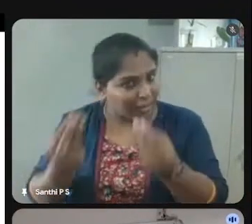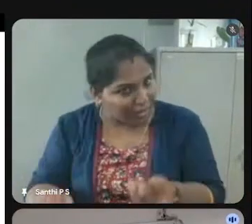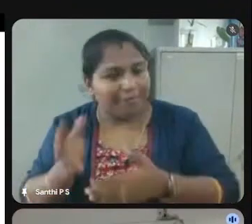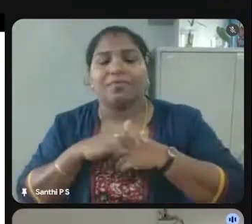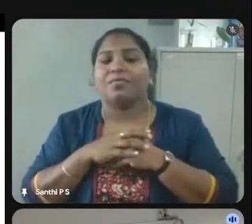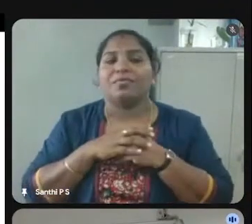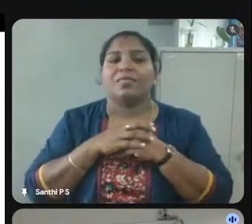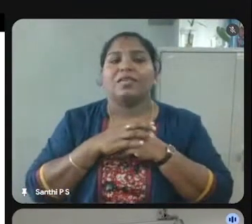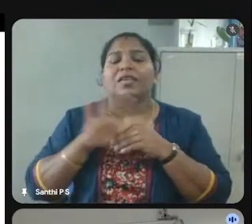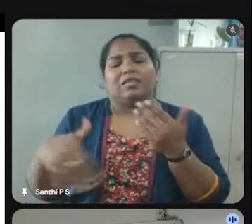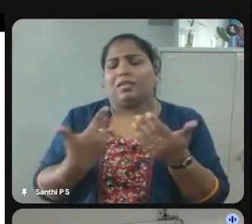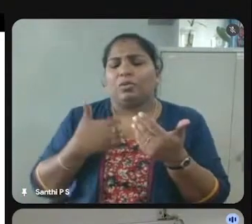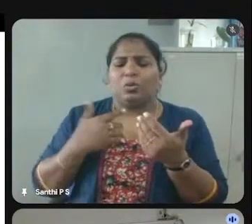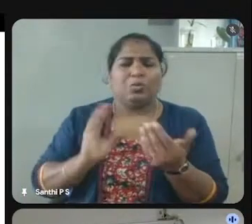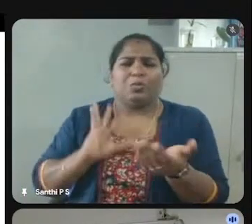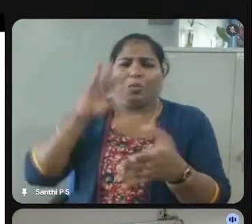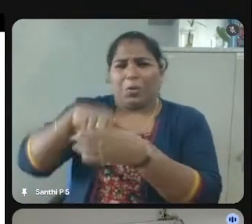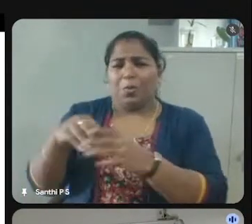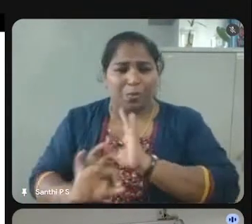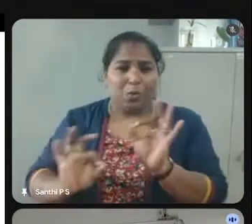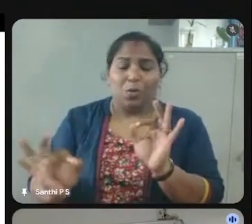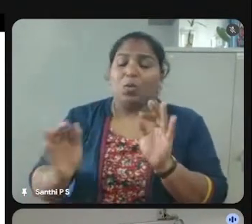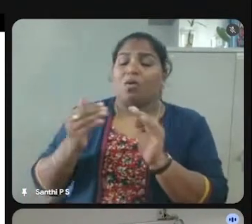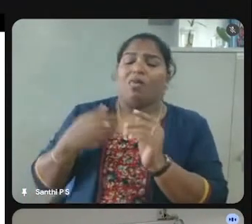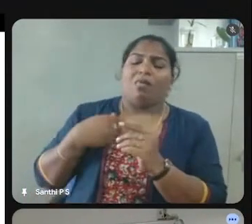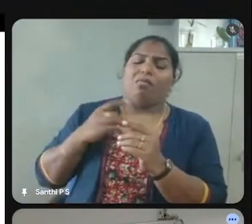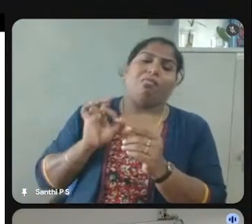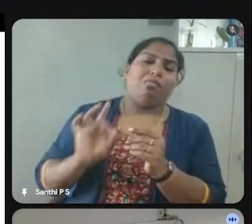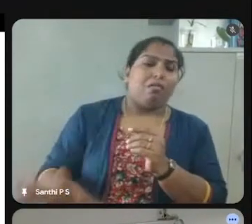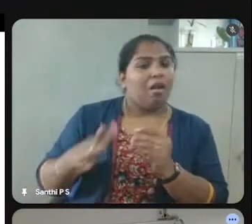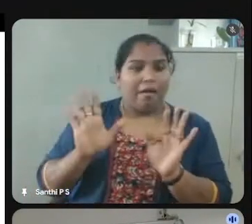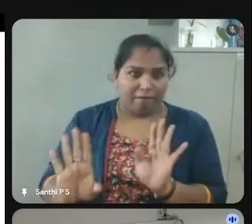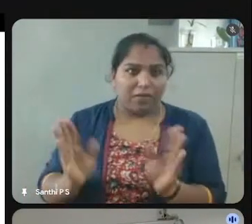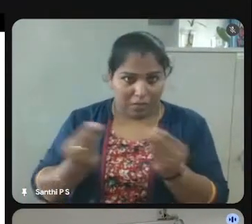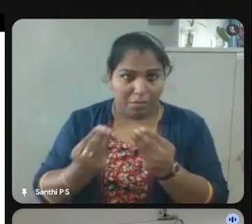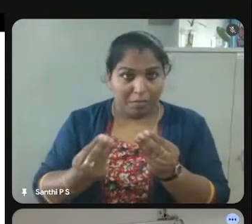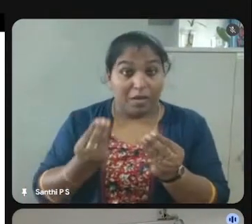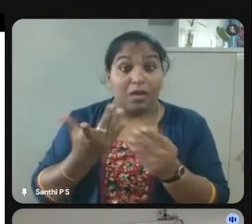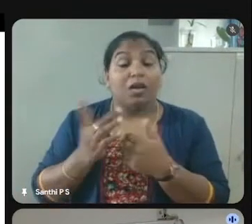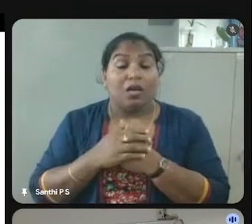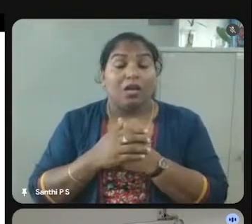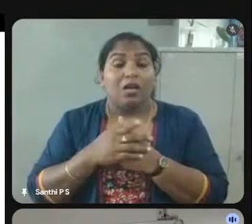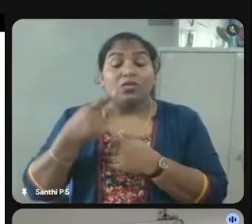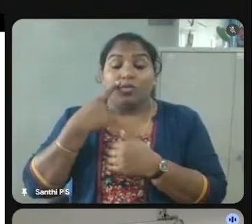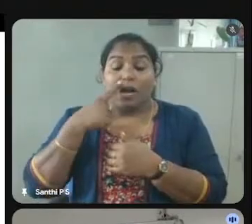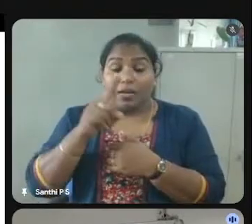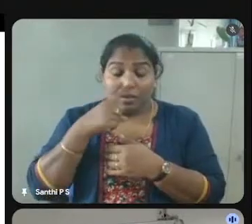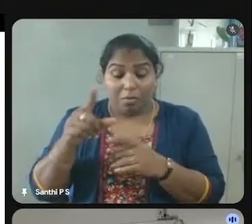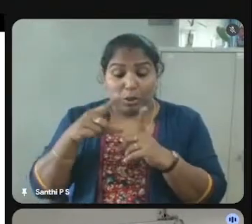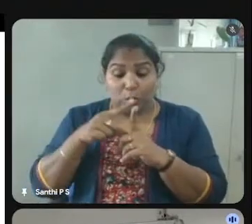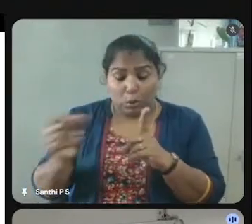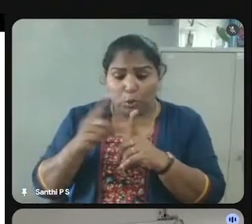പ്രത്യേകിച്ച് ഇടപെടലുകളൊന്നും നടത്താത്തവരുണ്ട്, അവഗണിക്കുന്ന രീതിയിലുള്ളതുണ്ട്. അപ്പം ഒരു പേരന്റും ഇന്നത് മാത്രമാണ്